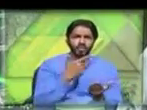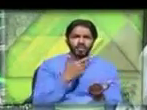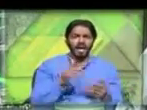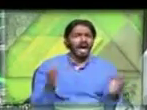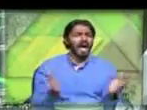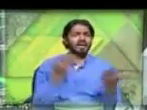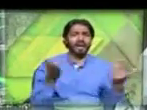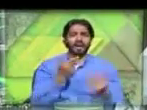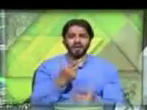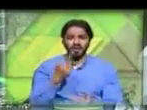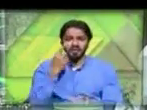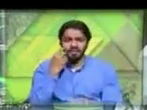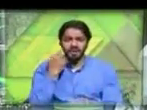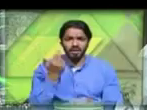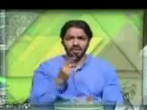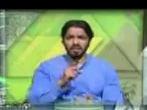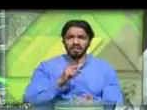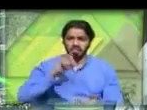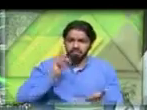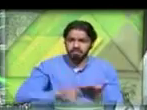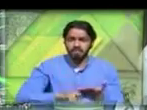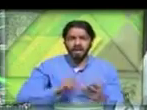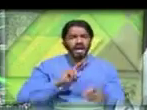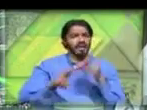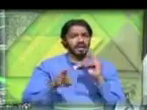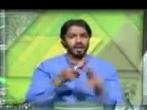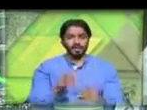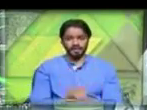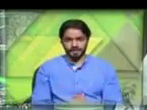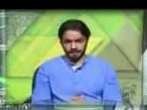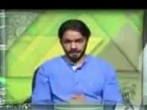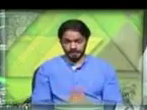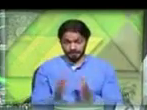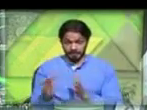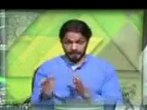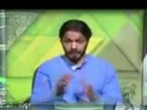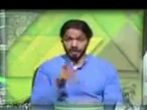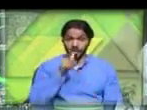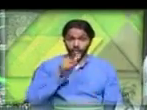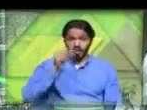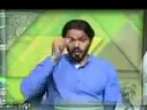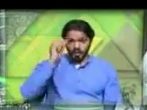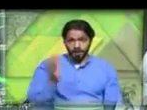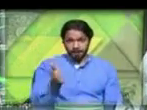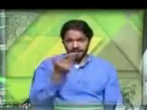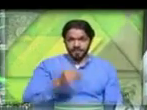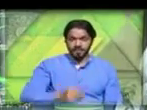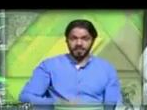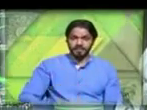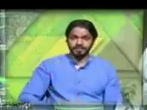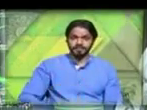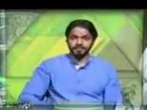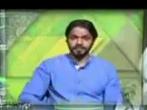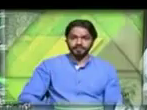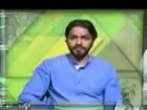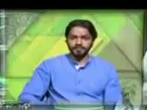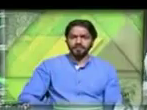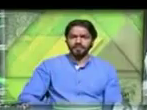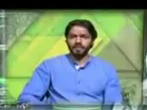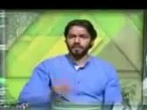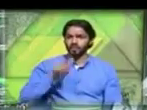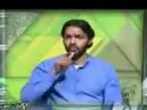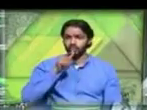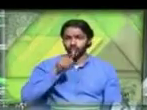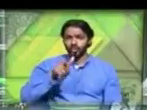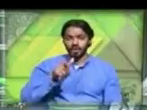محمد لو أنه طلب منا الآن أن يذهب فورا كل مواطن إلى أقرب قسم شرطة له،